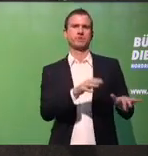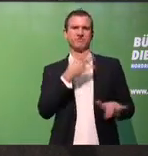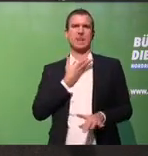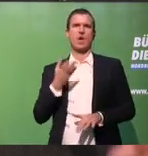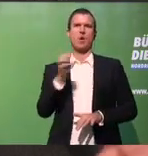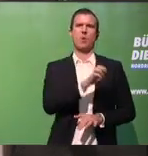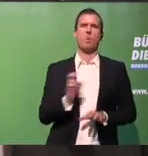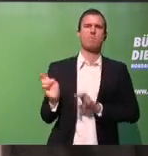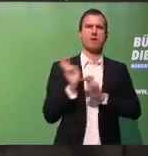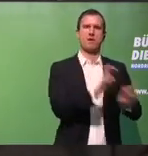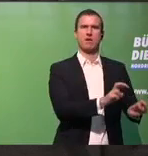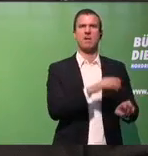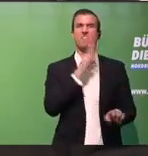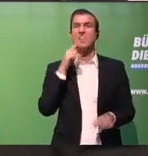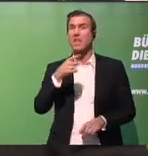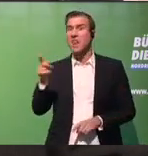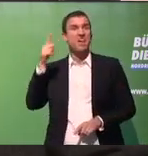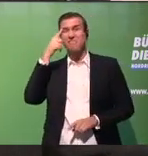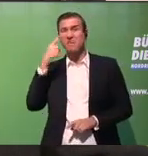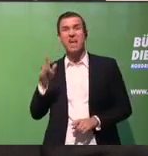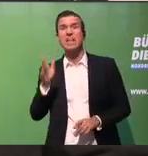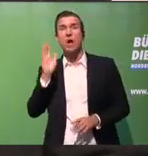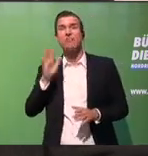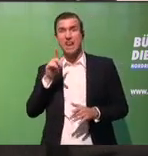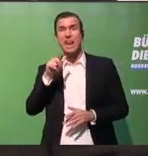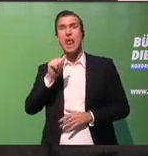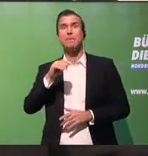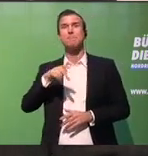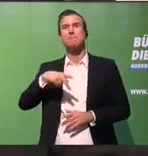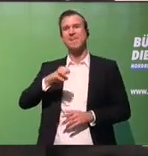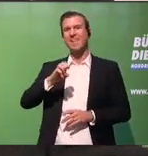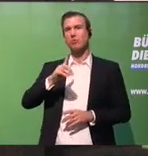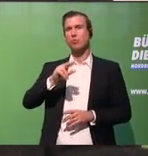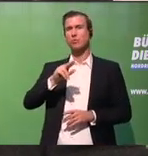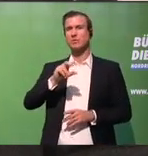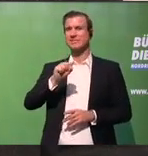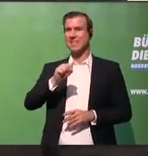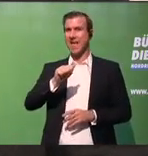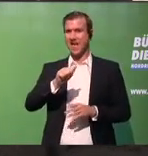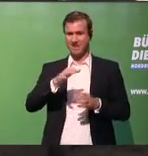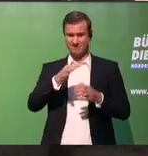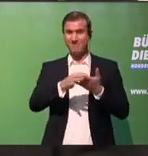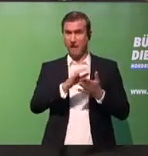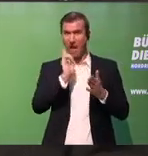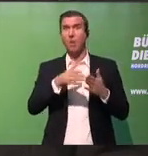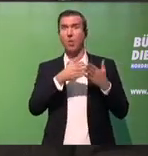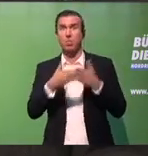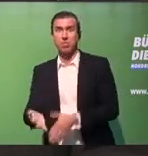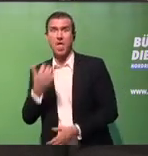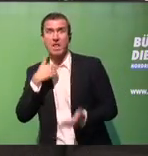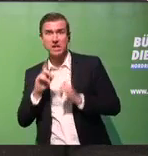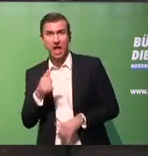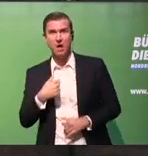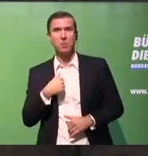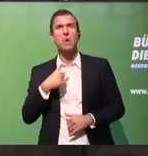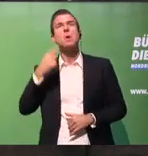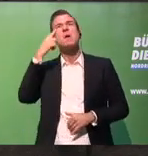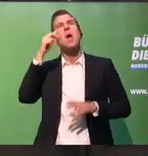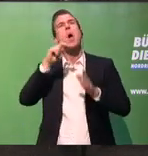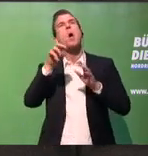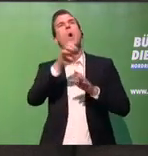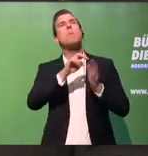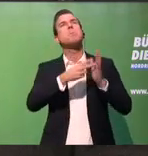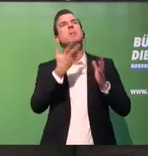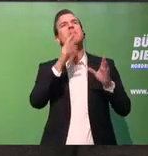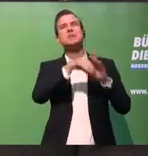Viele von ihnen wissen nicht, ob sie auch vor Lampedusa ertrinken werden. Sie machen sich noch keine Gedanken über Europapolitik und Sie